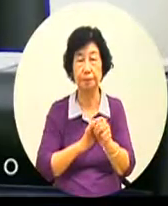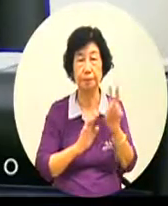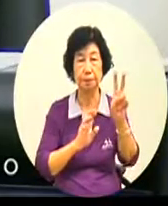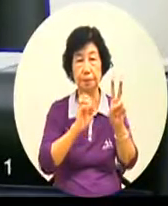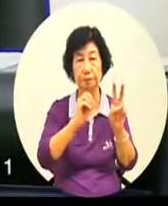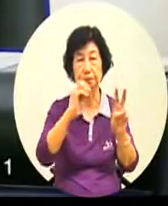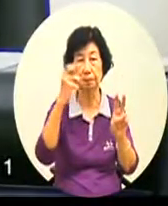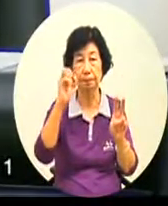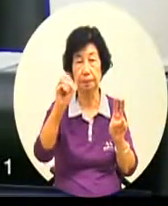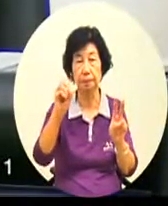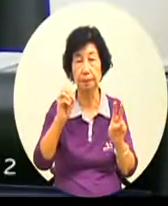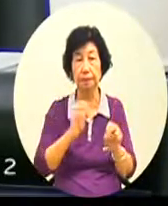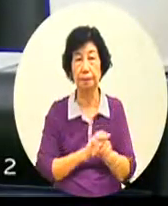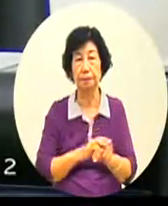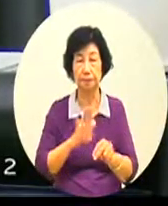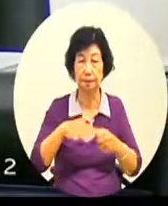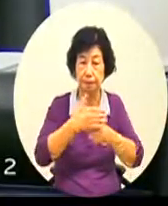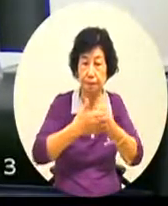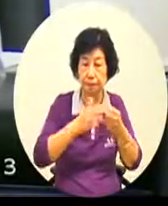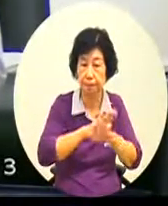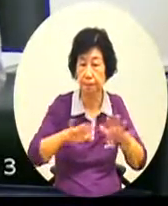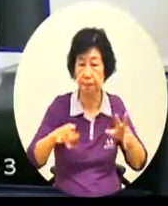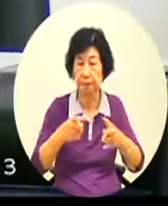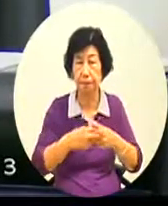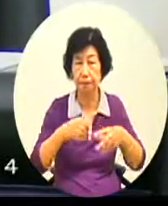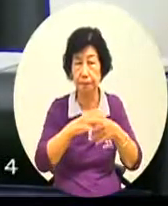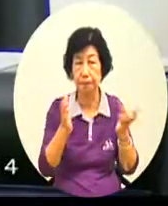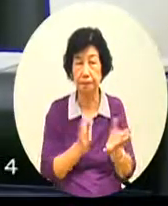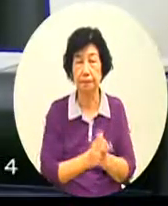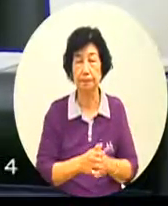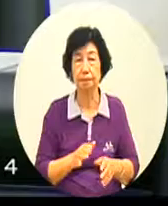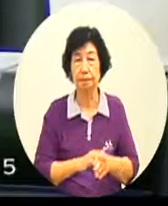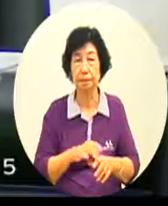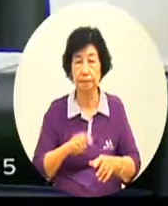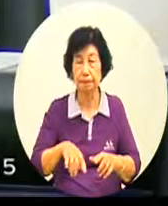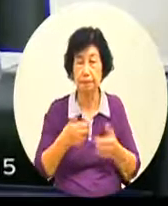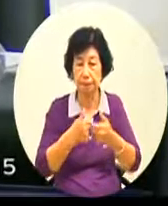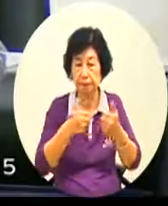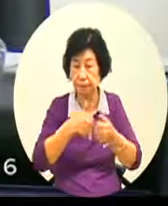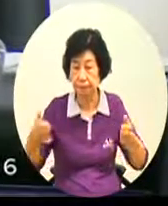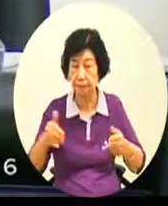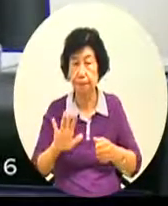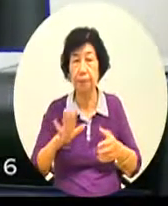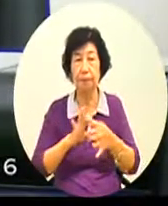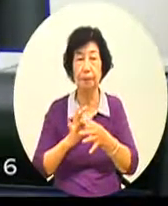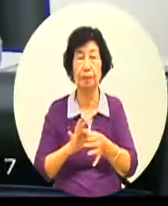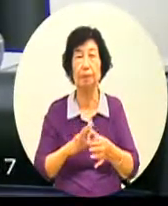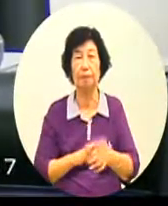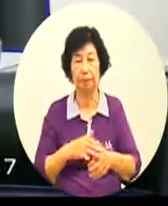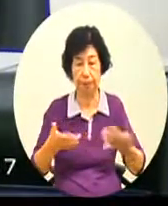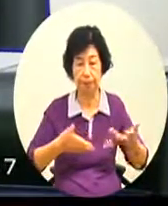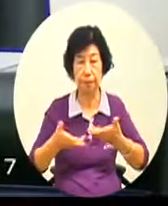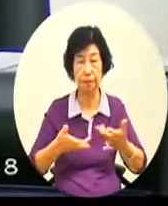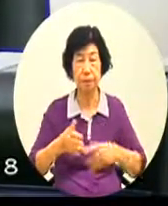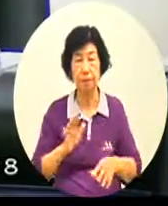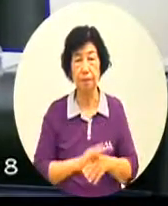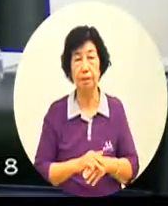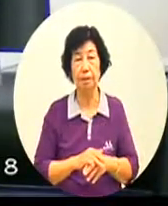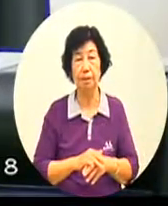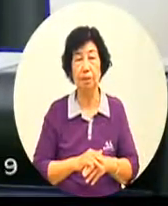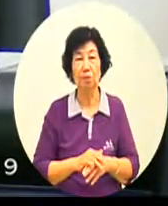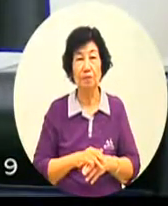在保安小组的咨询业务的时候，也很多的议员也都关心这个议题了哈。那其实长照 2.0